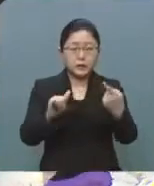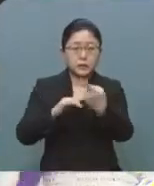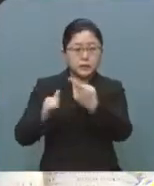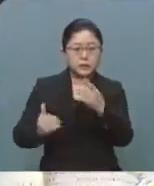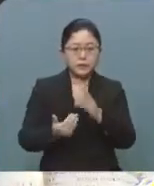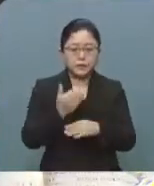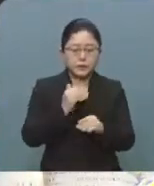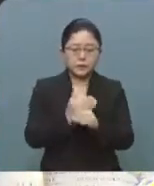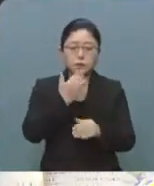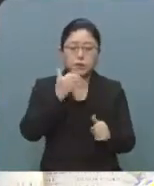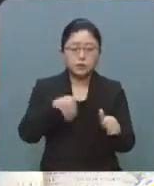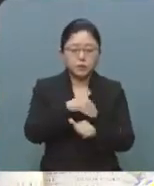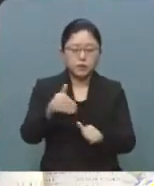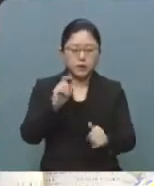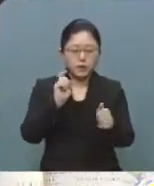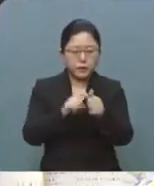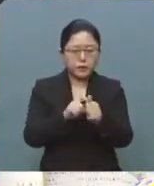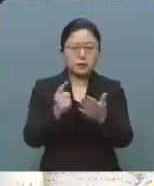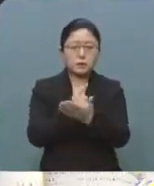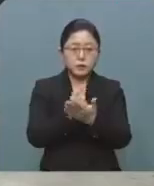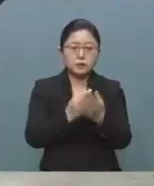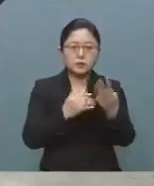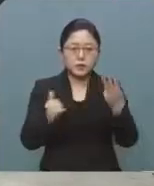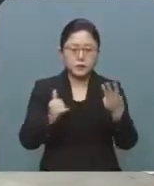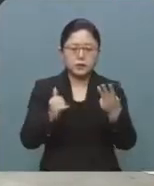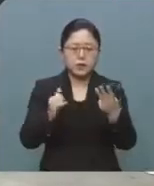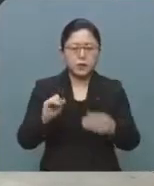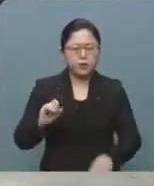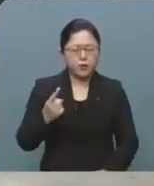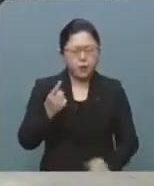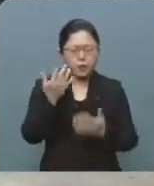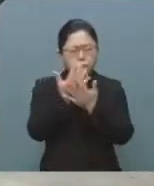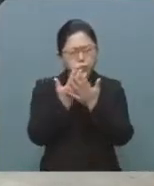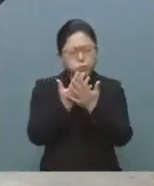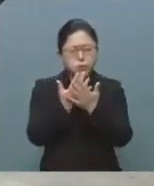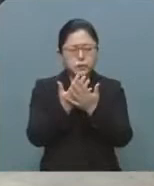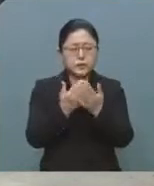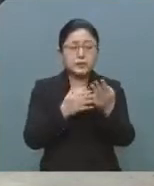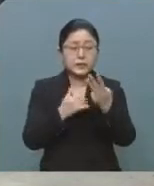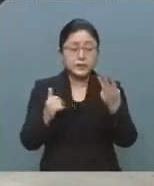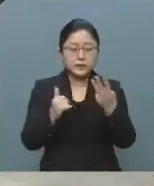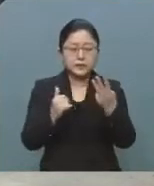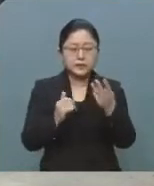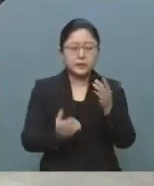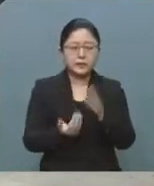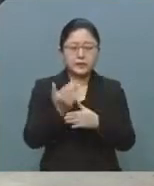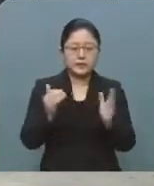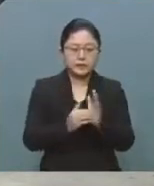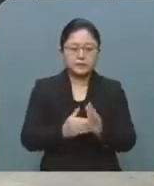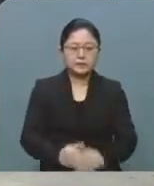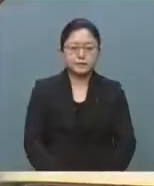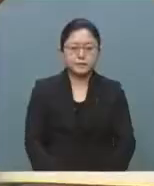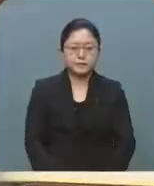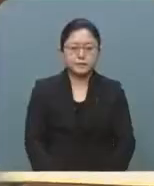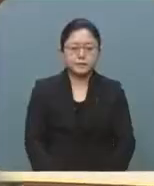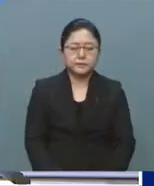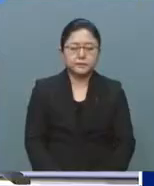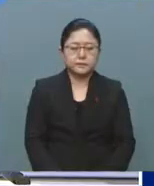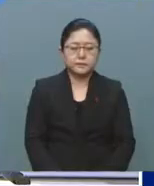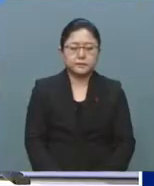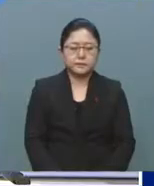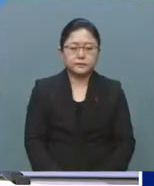나왔습니다. 수도권 등 기존 확진자 접촉자가 3명, 감염 경로가 밝혀지지 않은 확진자는 3명이 나왔습니다.